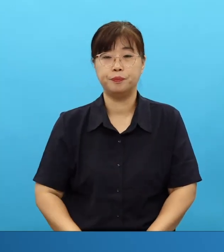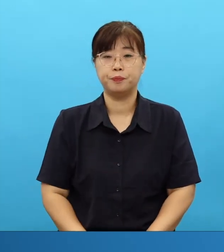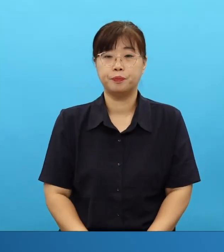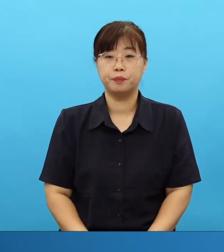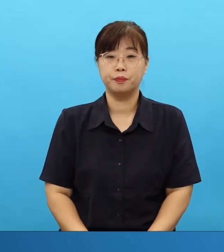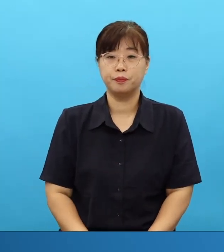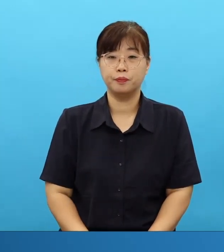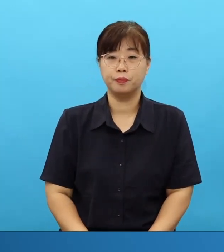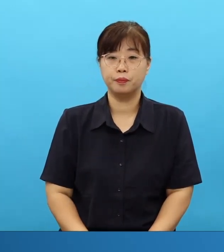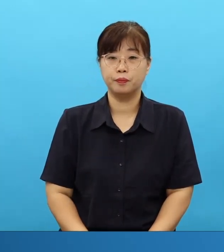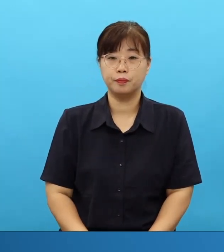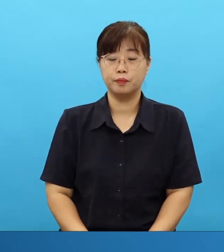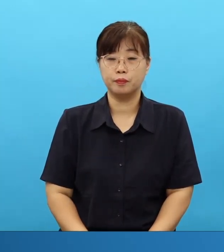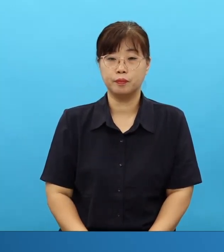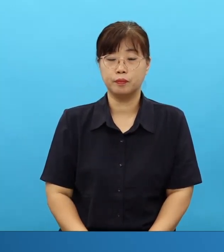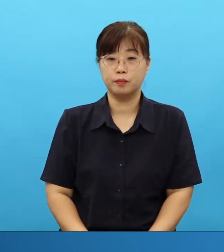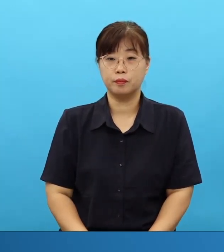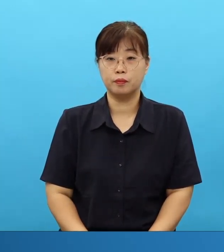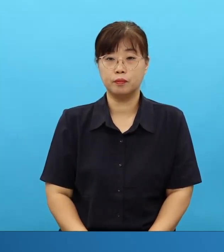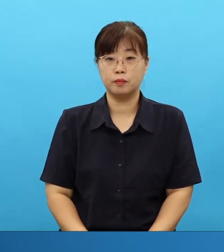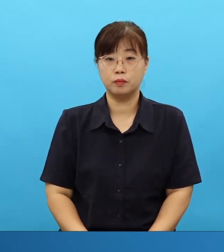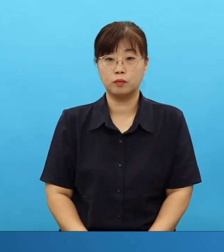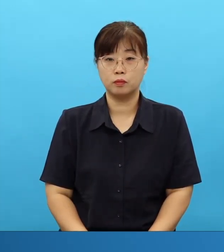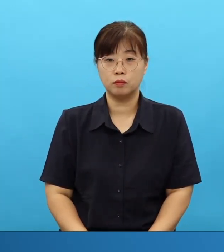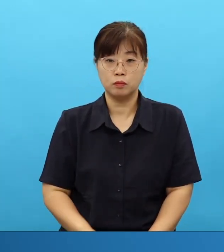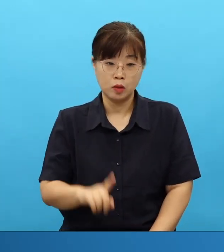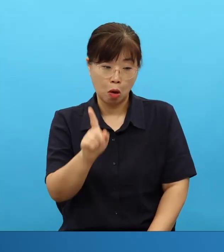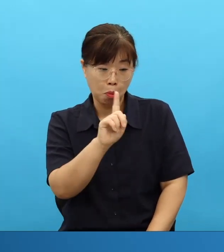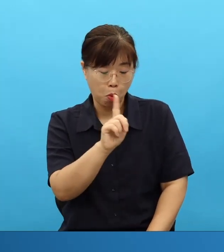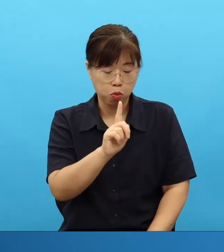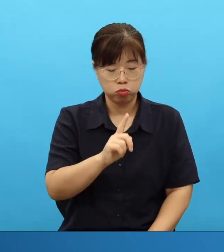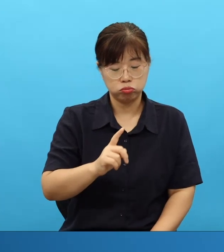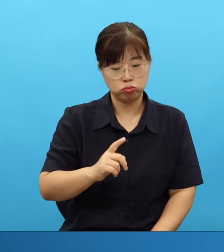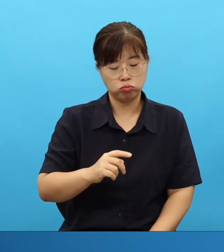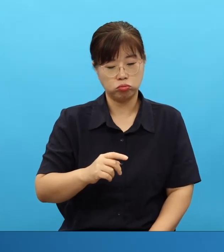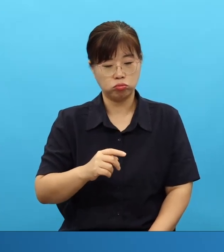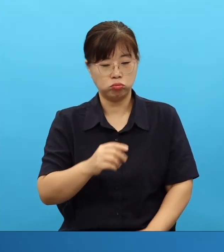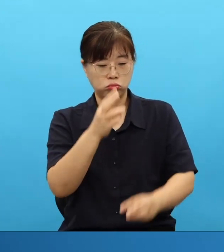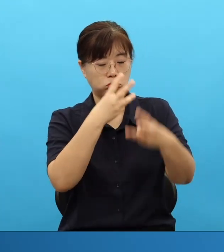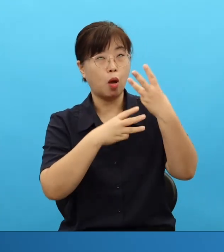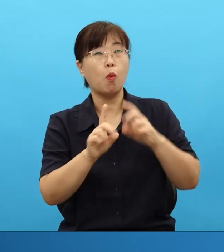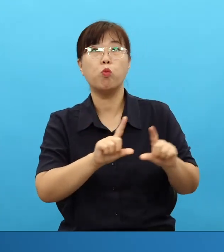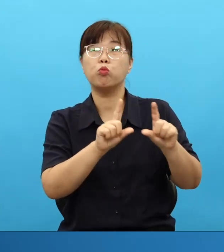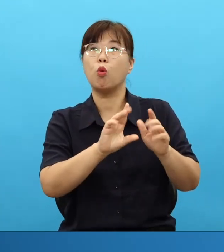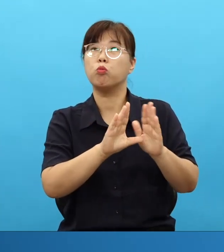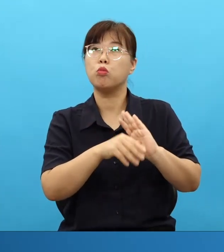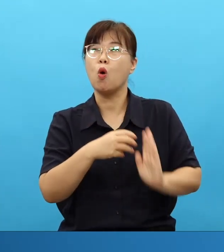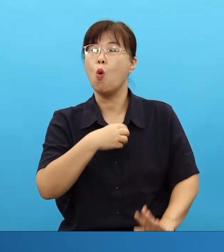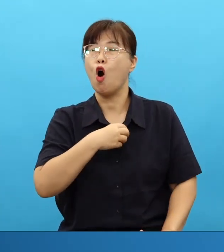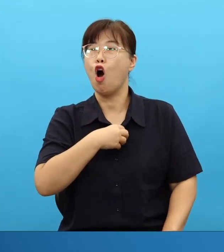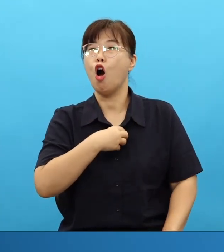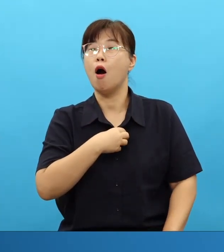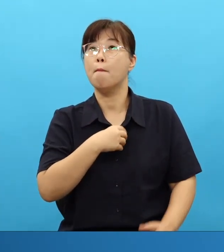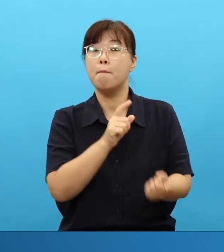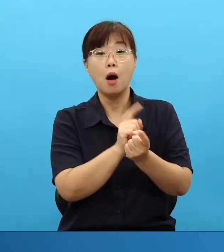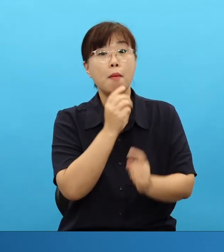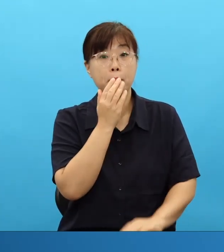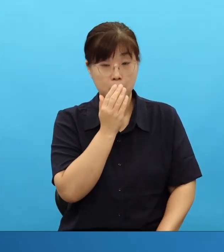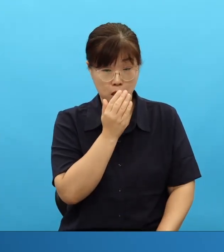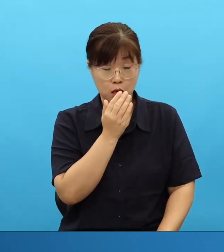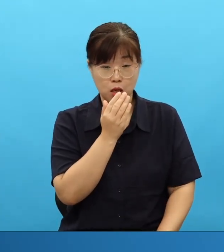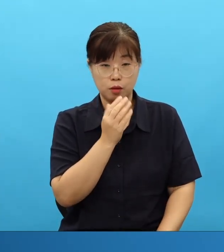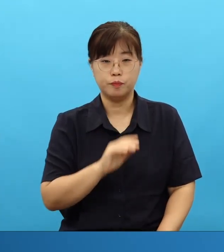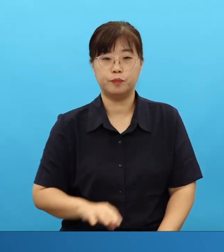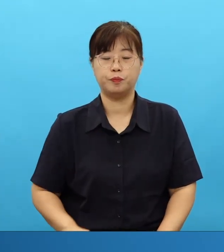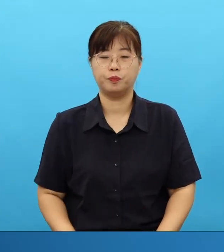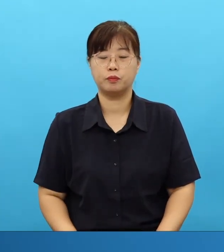있어요 어떤데는 위기가 기다리고 그래서 가서 해결하는게